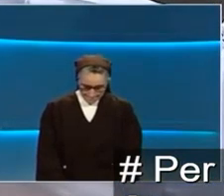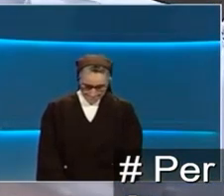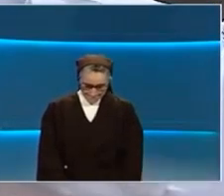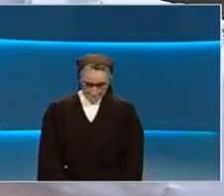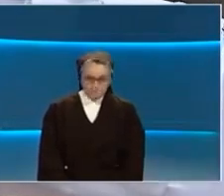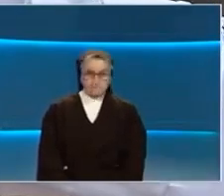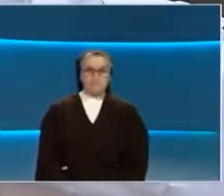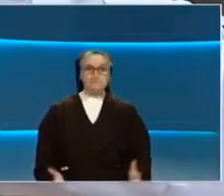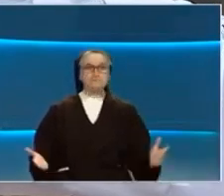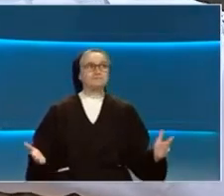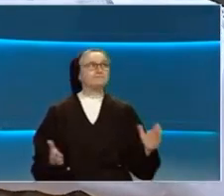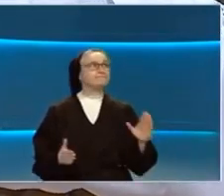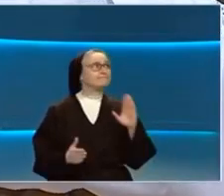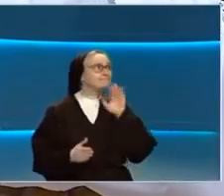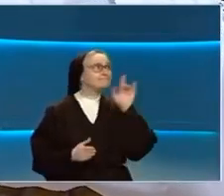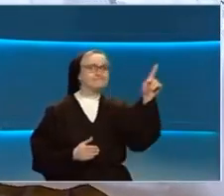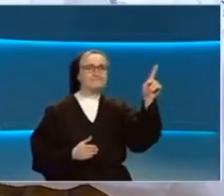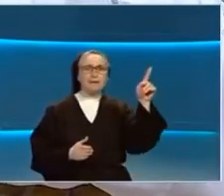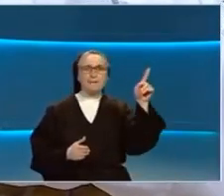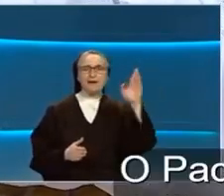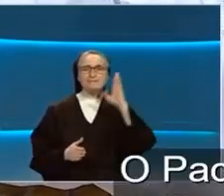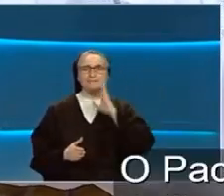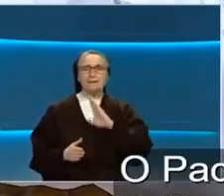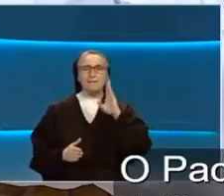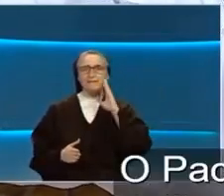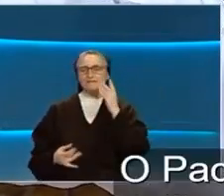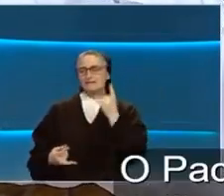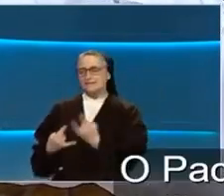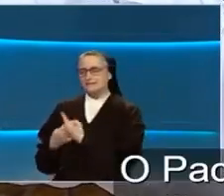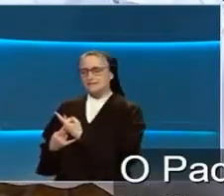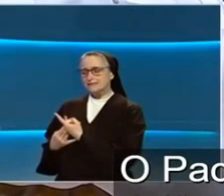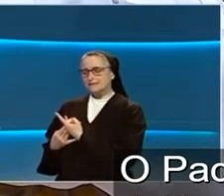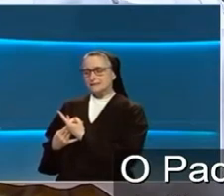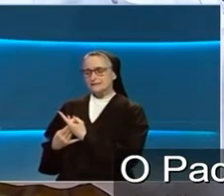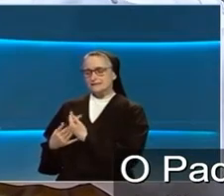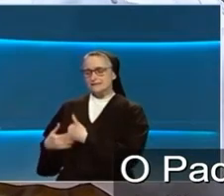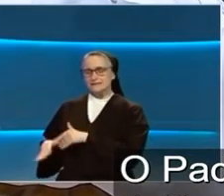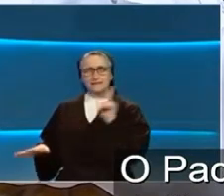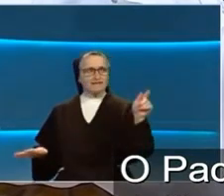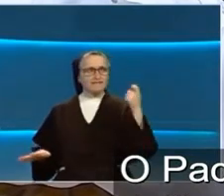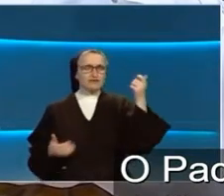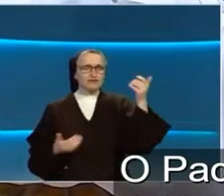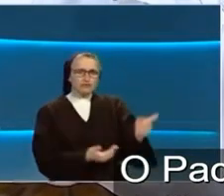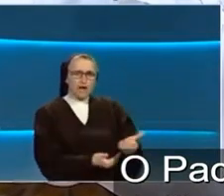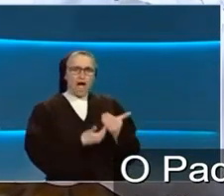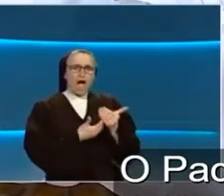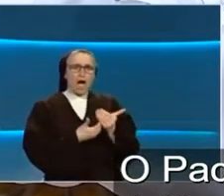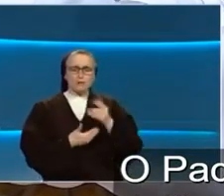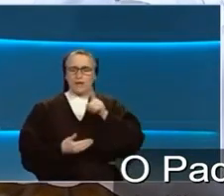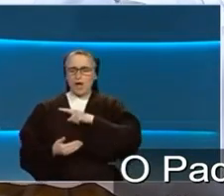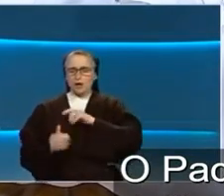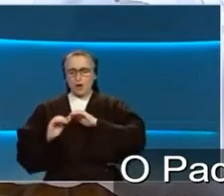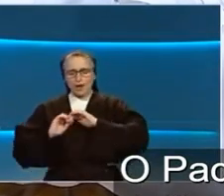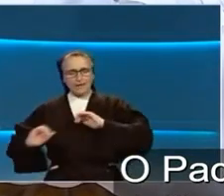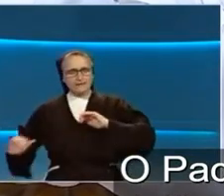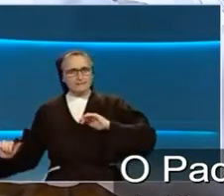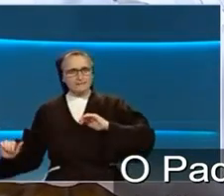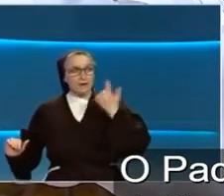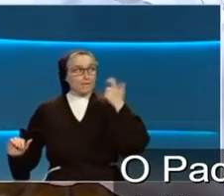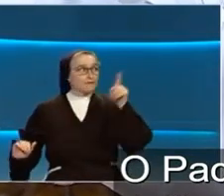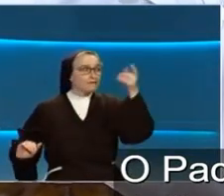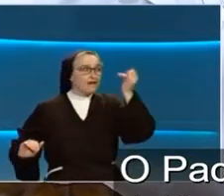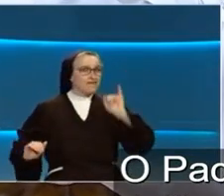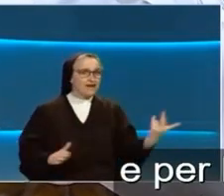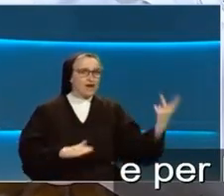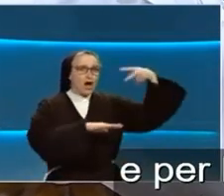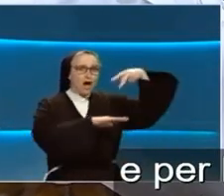O Padre, vinci per noi la seduzione del peccato e dell'egoismo, e per la risurrezione